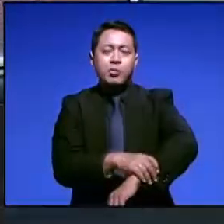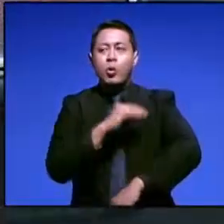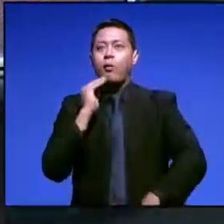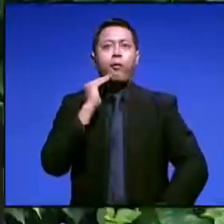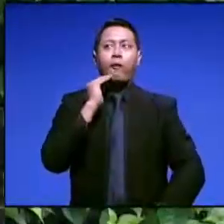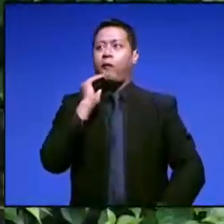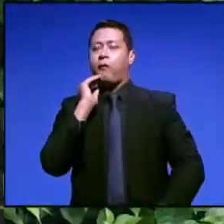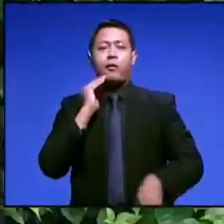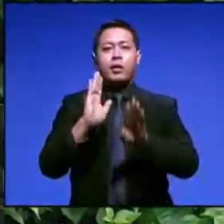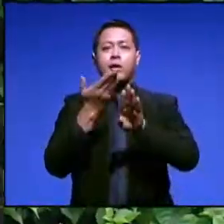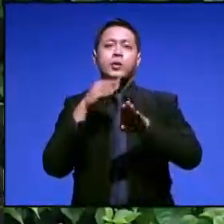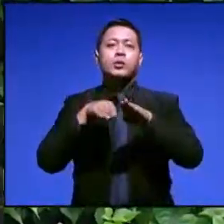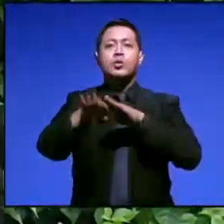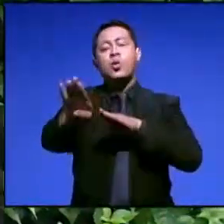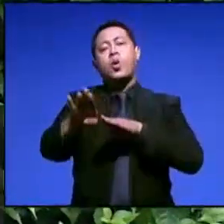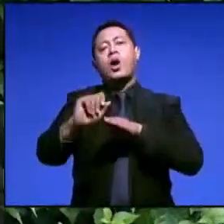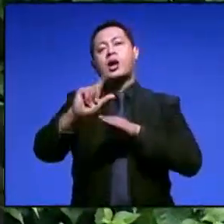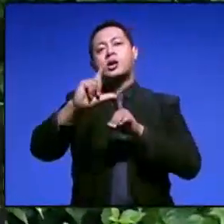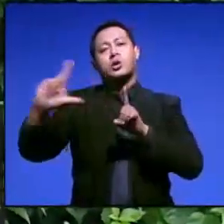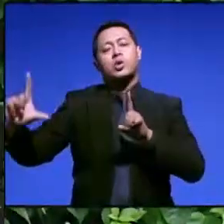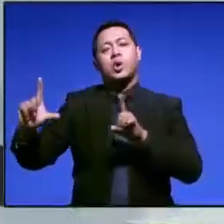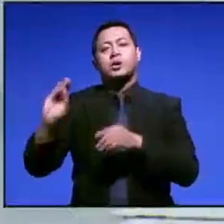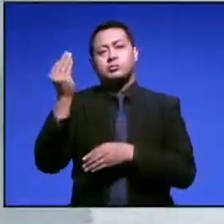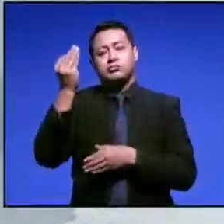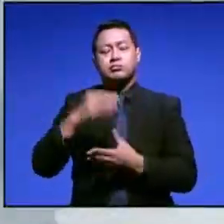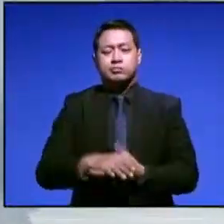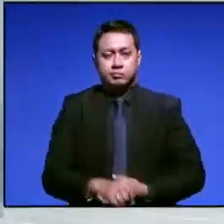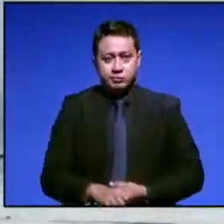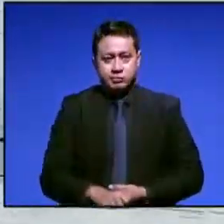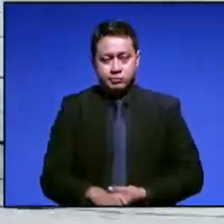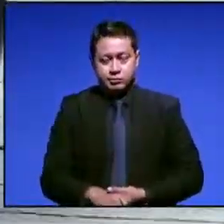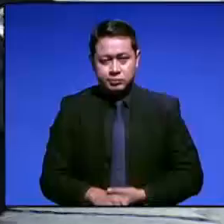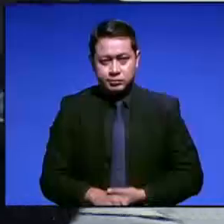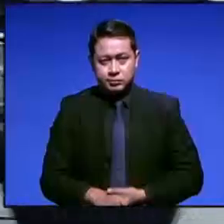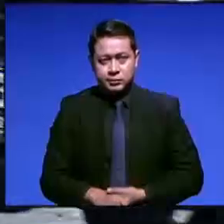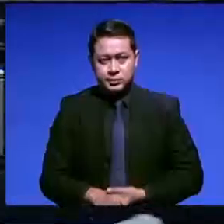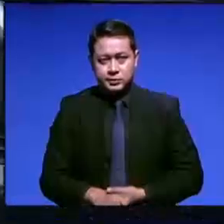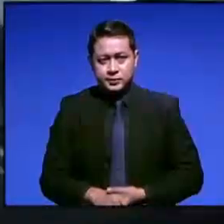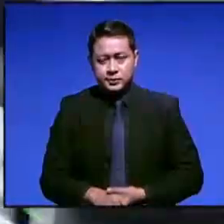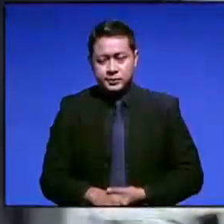berjaga di pintu keluar tol dalam kota Jakarta. Tim Liputan Trans 7.